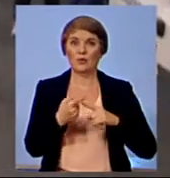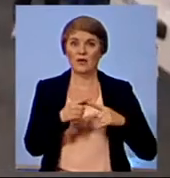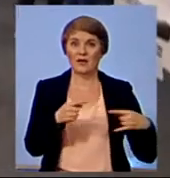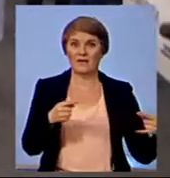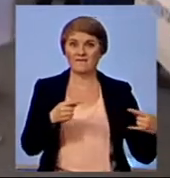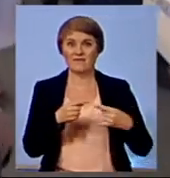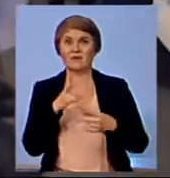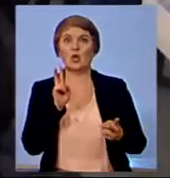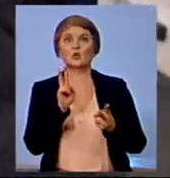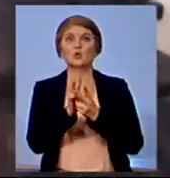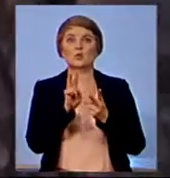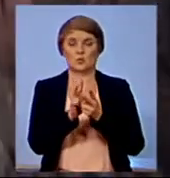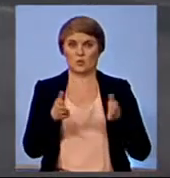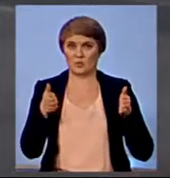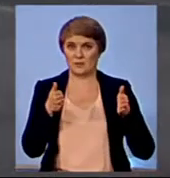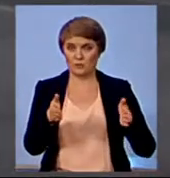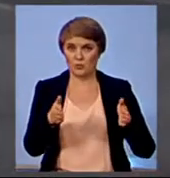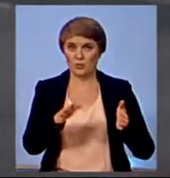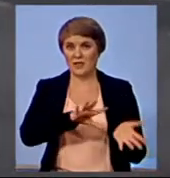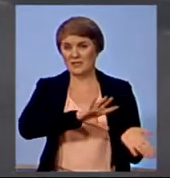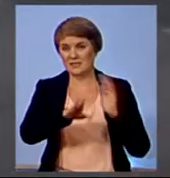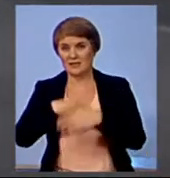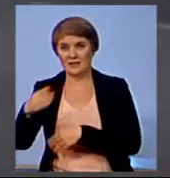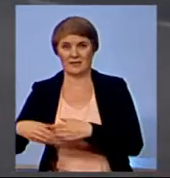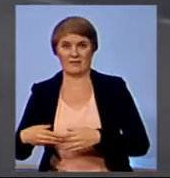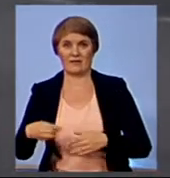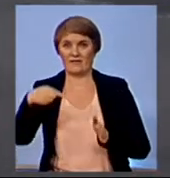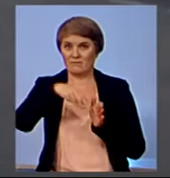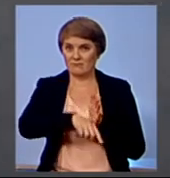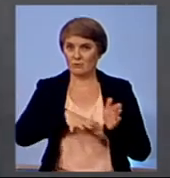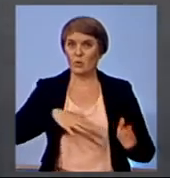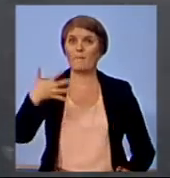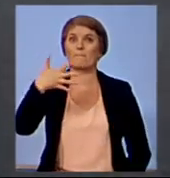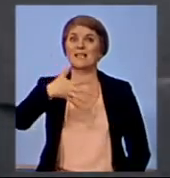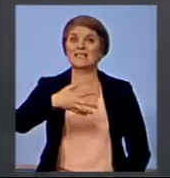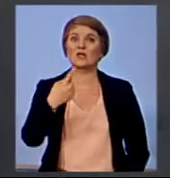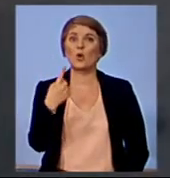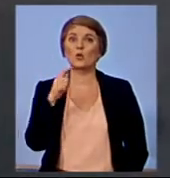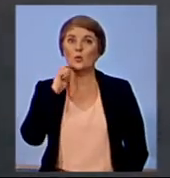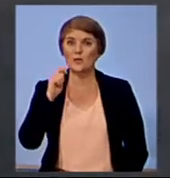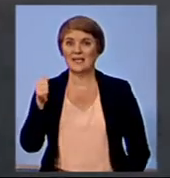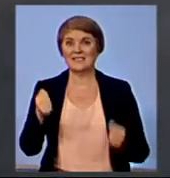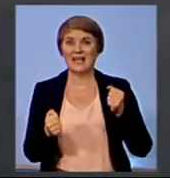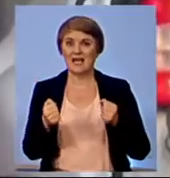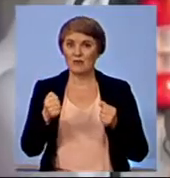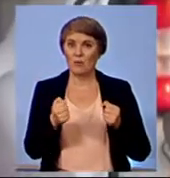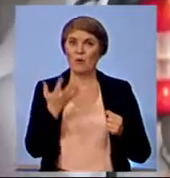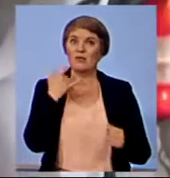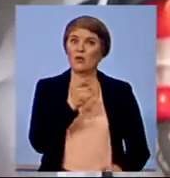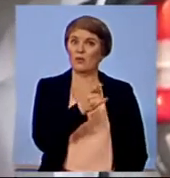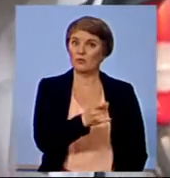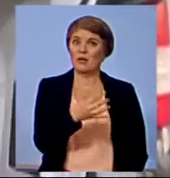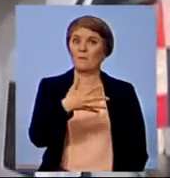злетів з дороги в поле. В автобусі був 51 українець, за кермом автівки – 59-річна жителька